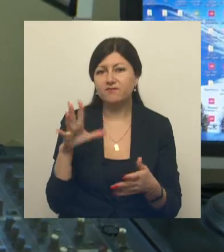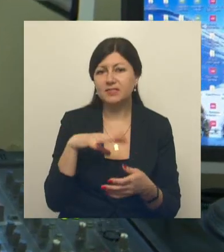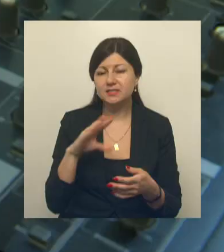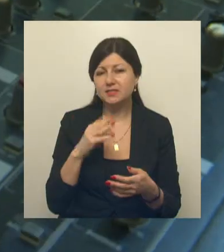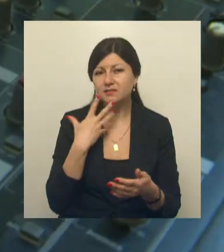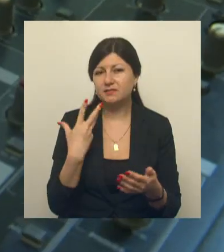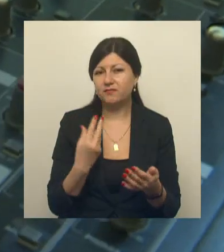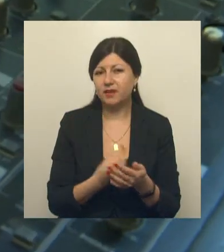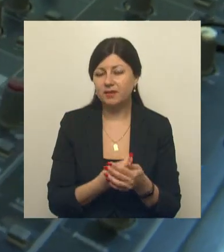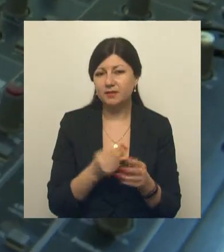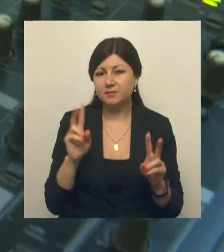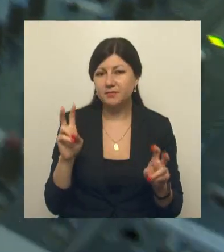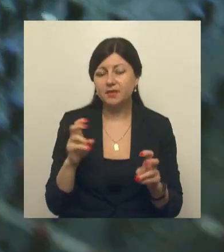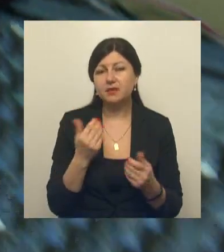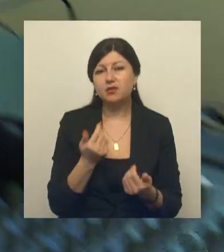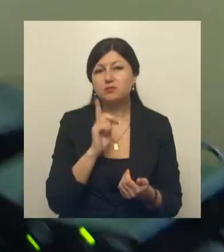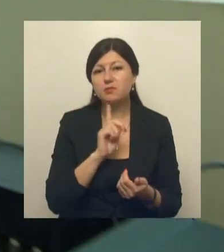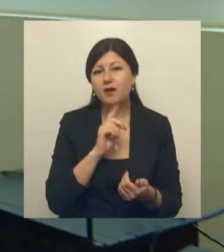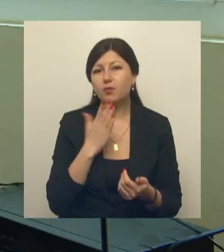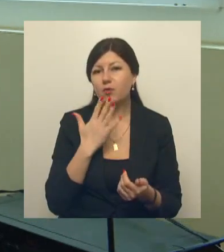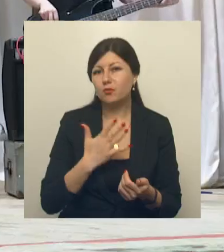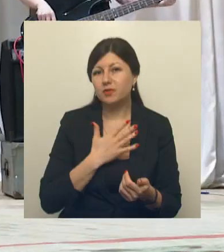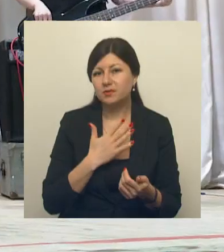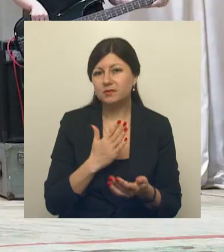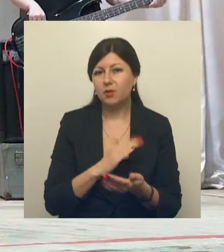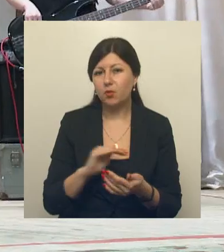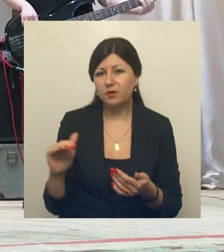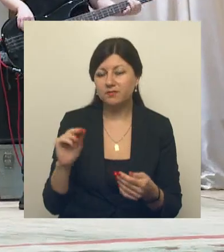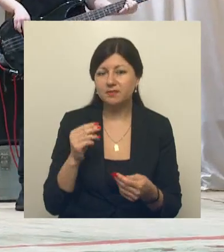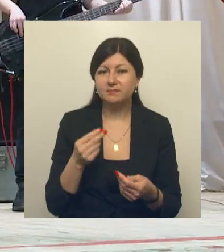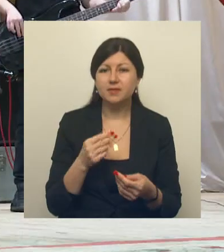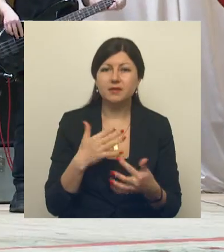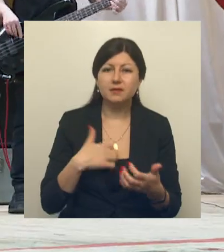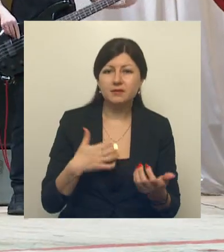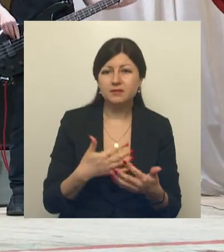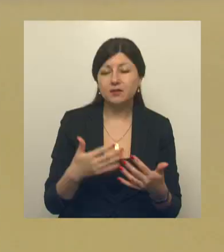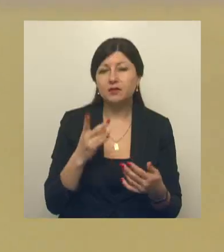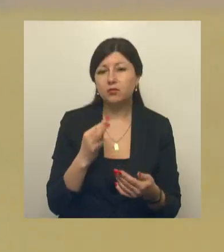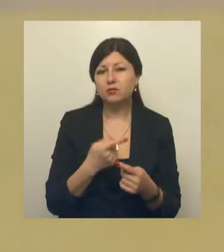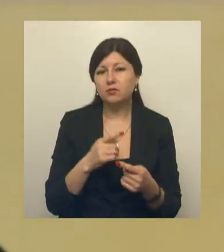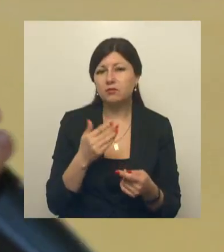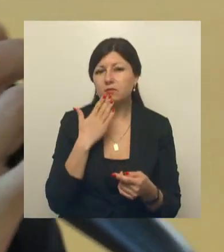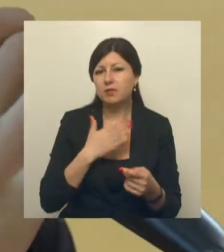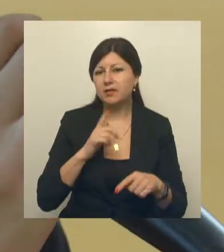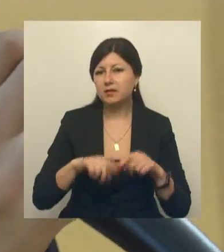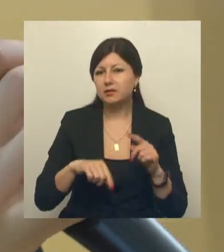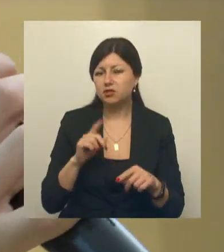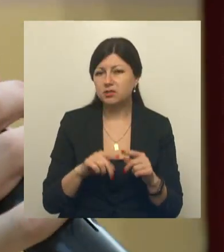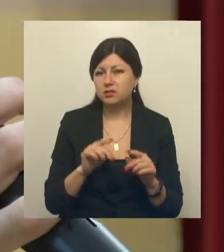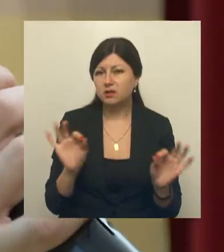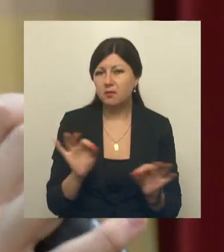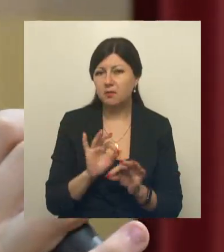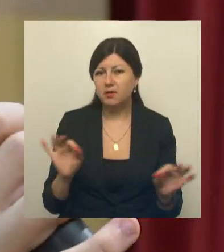Пусть играют пока на любительском уровне, репертуар вполне серьезный. В основном патриотические композиции. Таким образом, парень хочет не